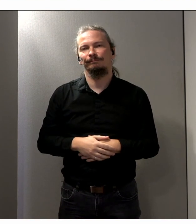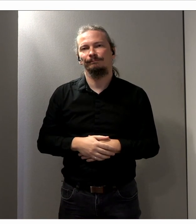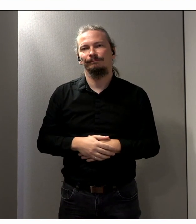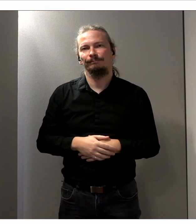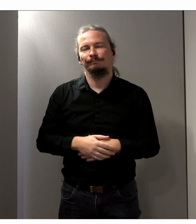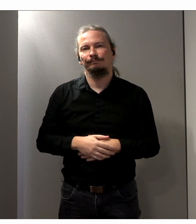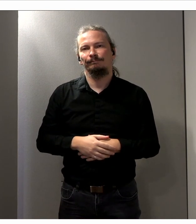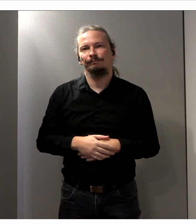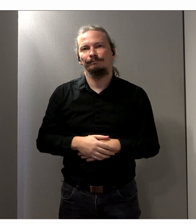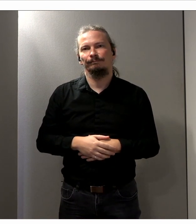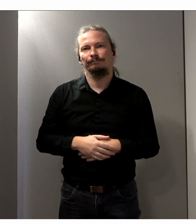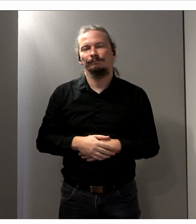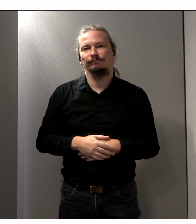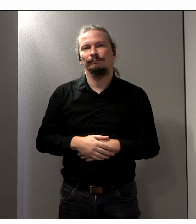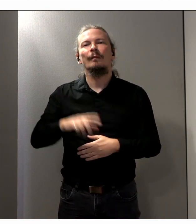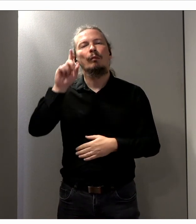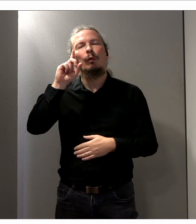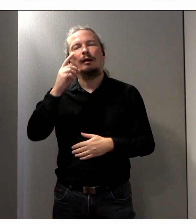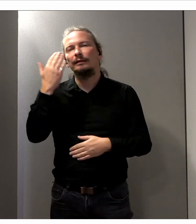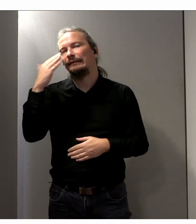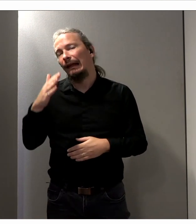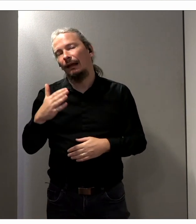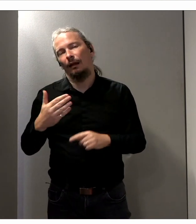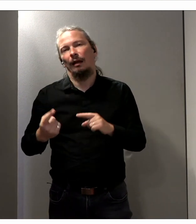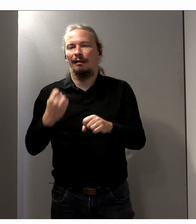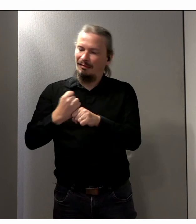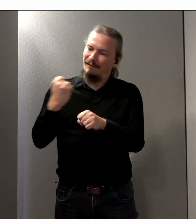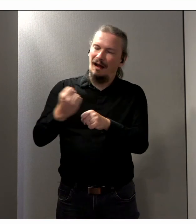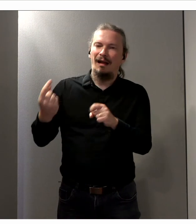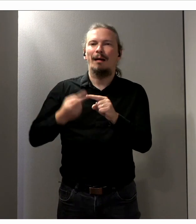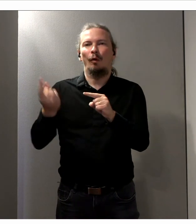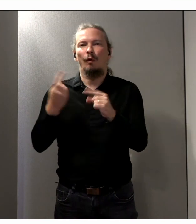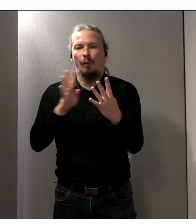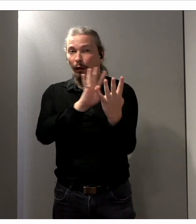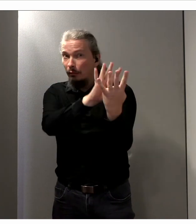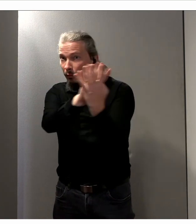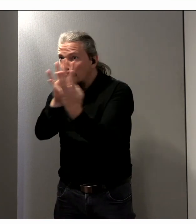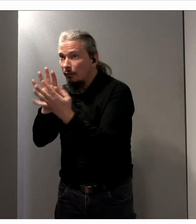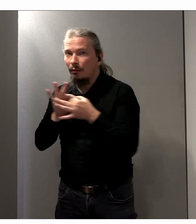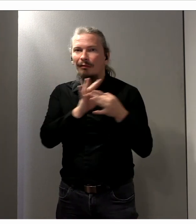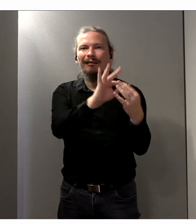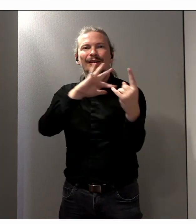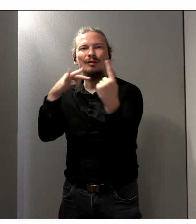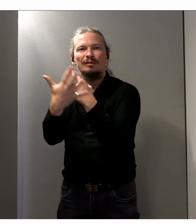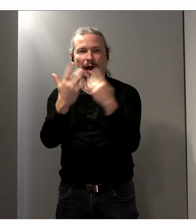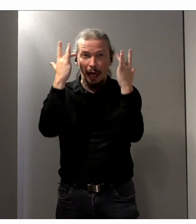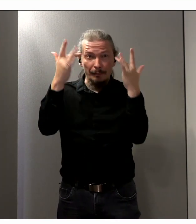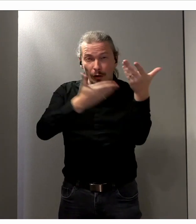l'importance du lien social aussi et des expériences qui peuvent se nouer sur